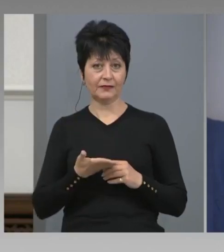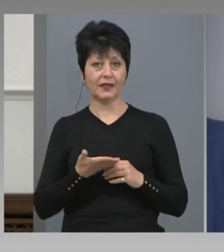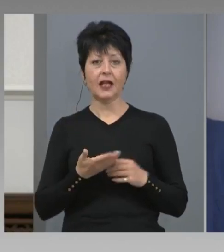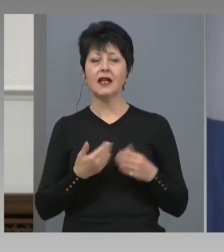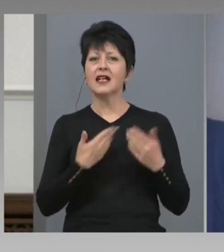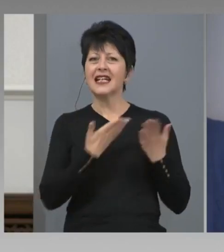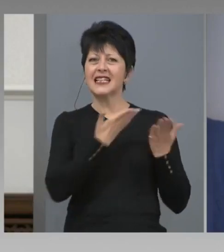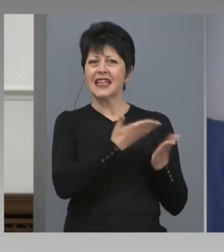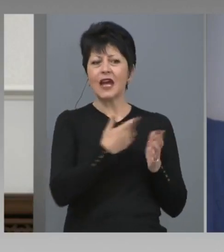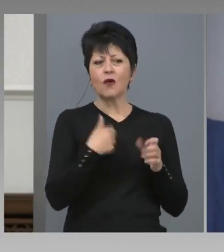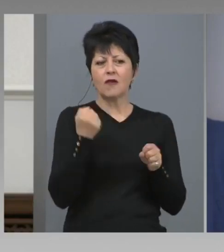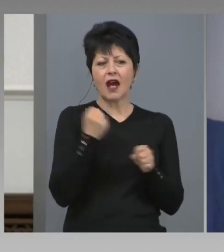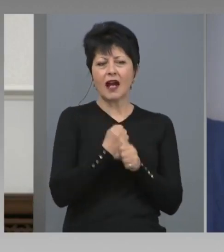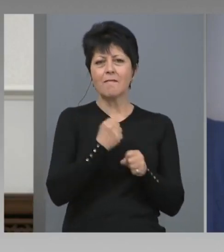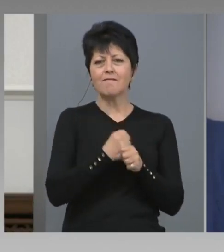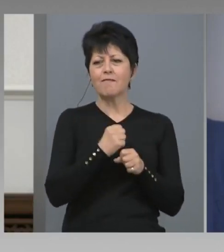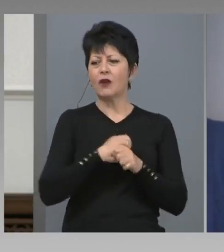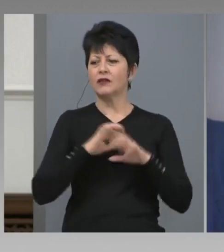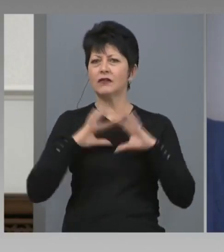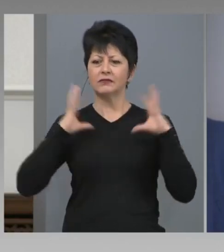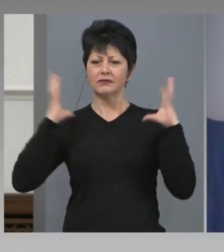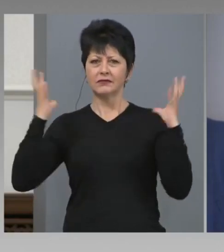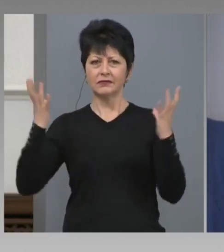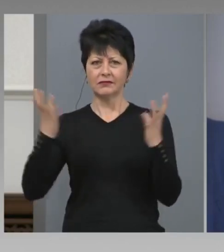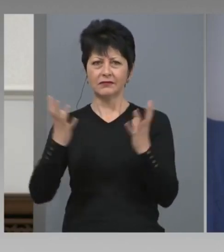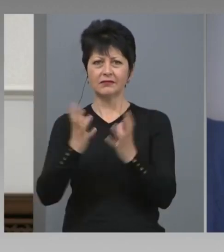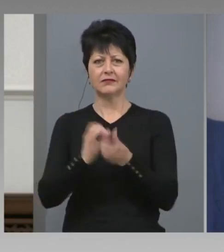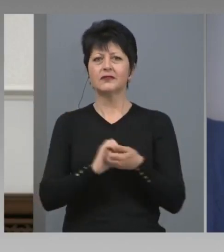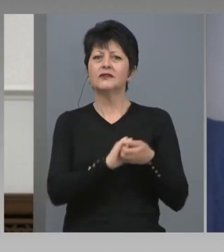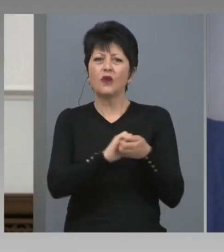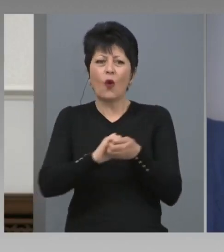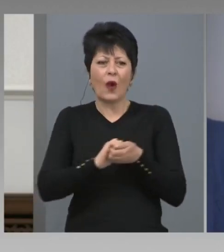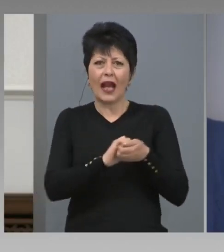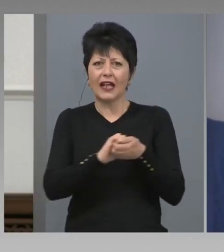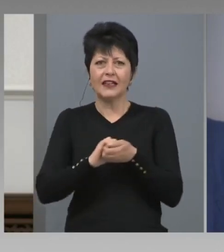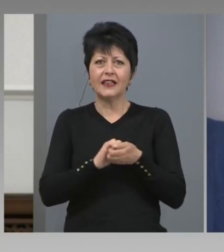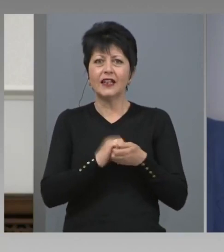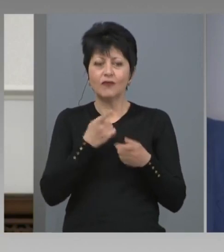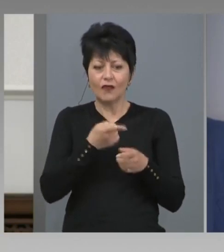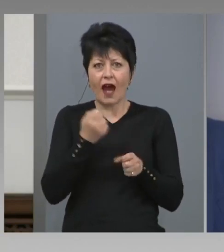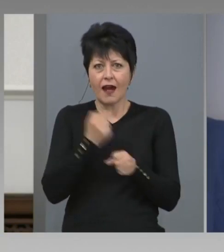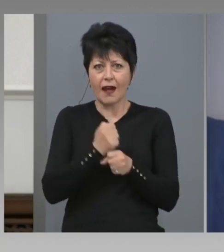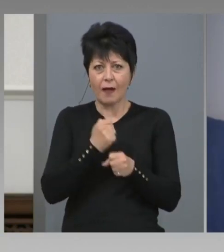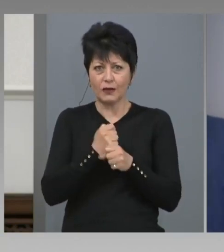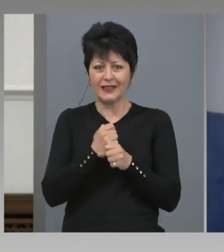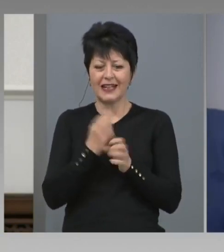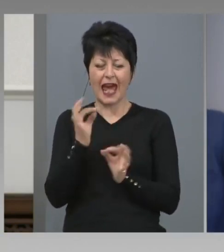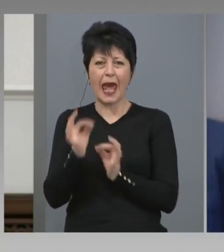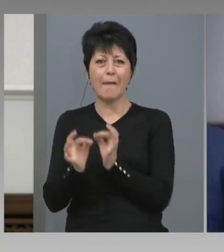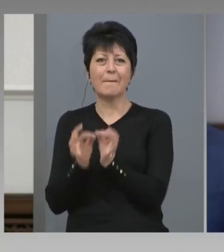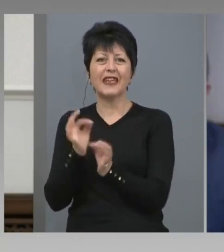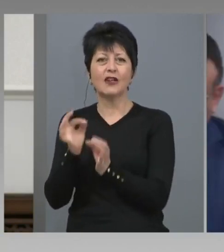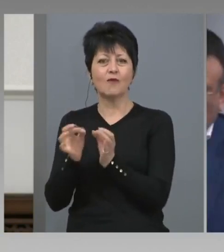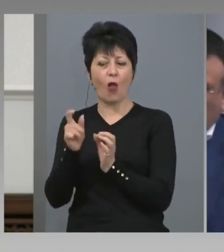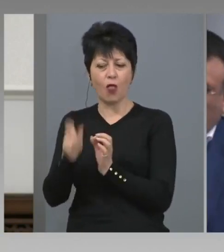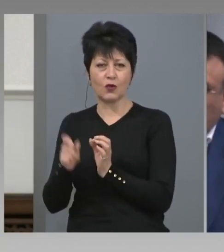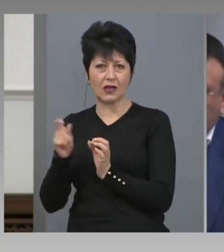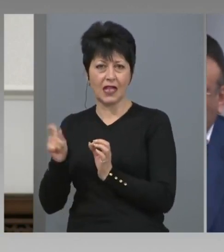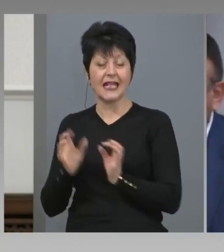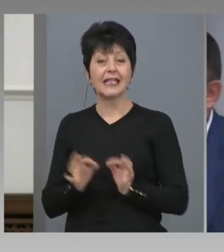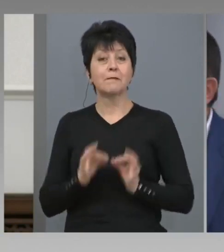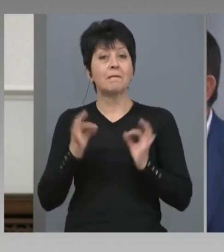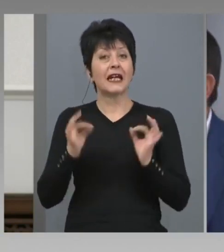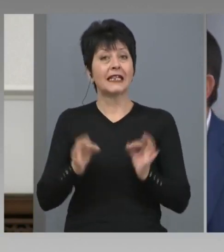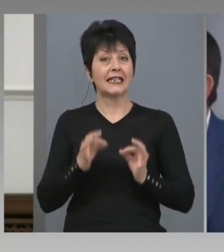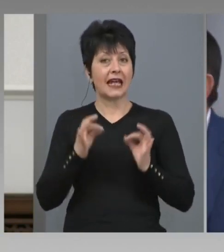С него работи цял колектив във военна болница, които това им е работата. Епидемиолози, специалисти по